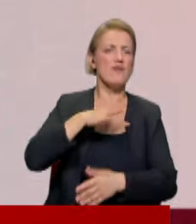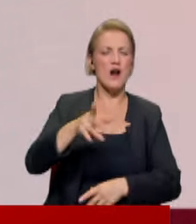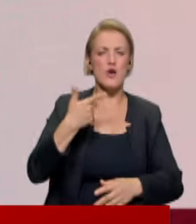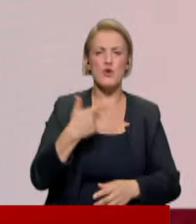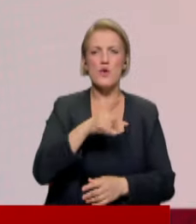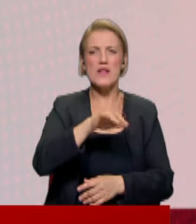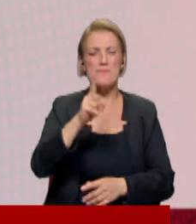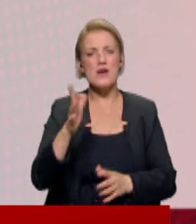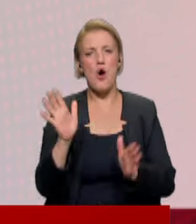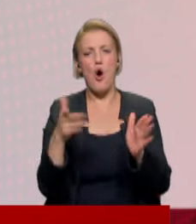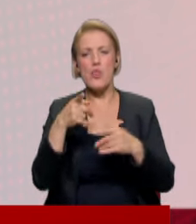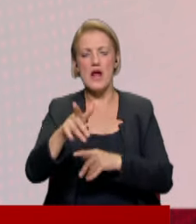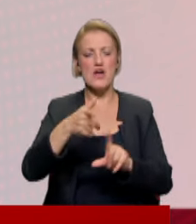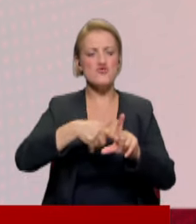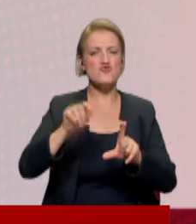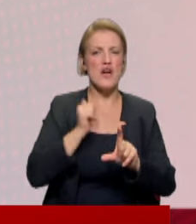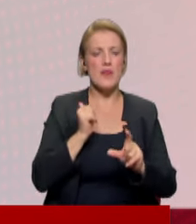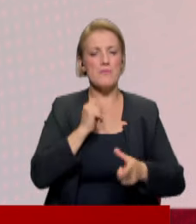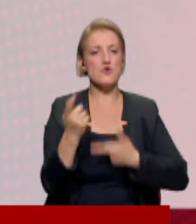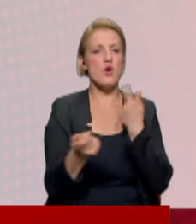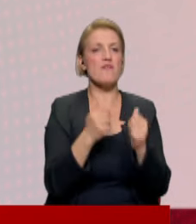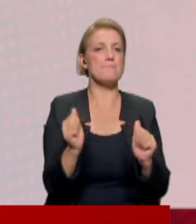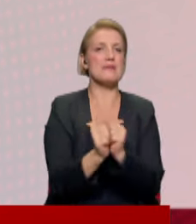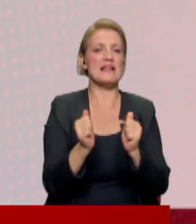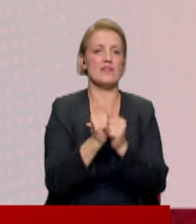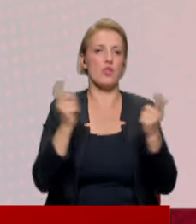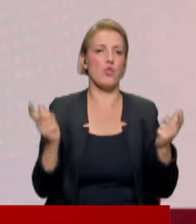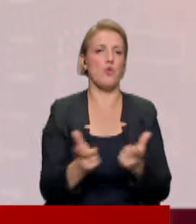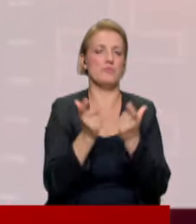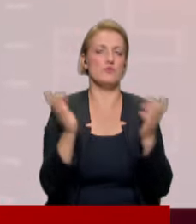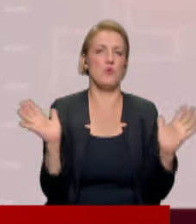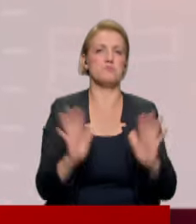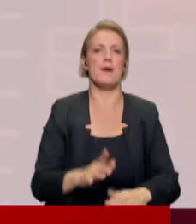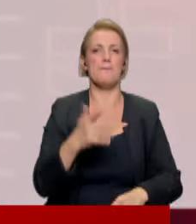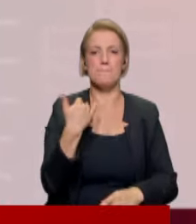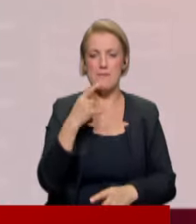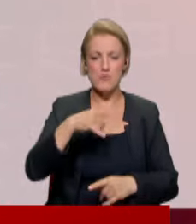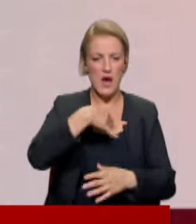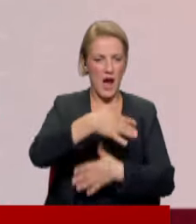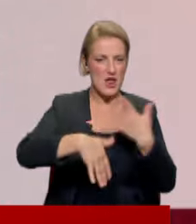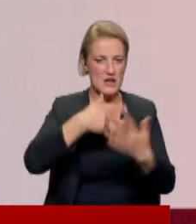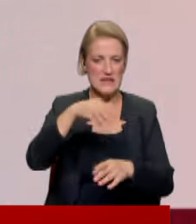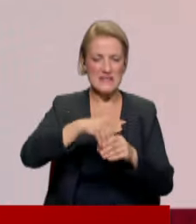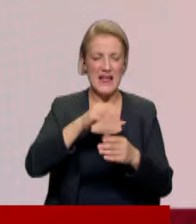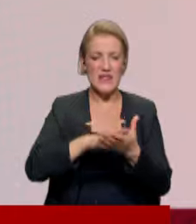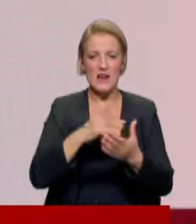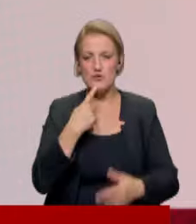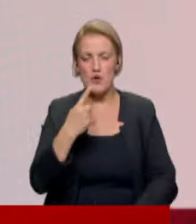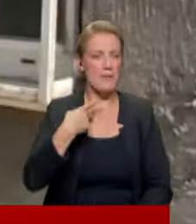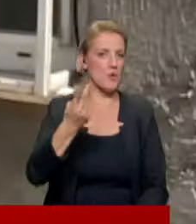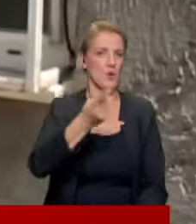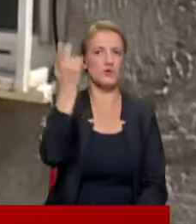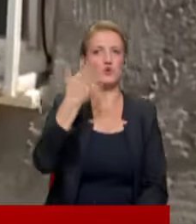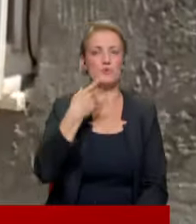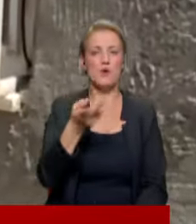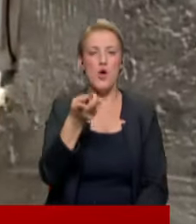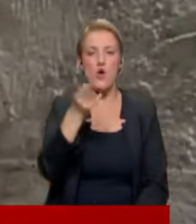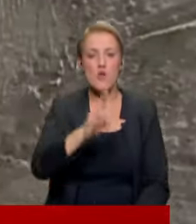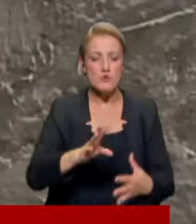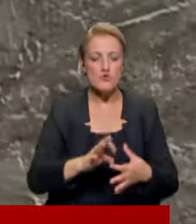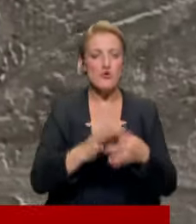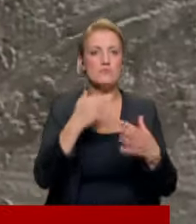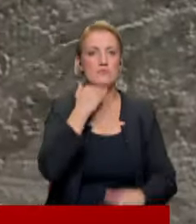köydekiler bir odada Jandarma görevlileri ile birlikte toplanmışlardı ben bu kargaşada terliği söylemeyi unuttum cinayetin